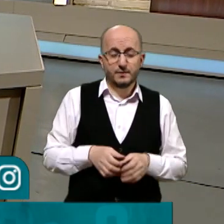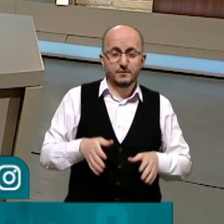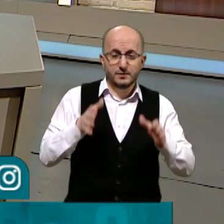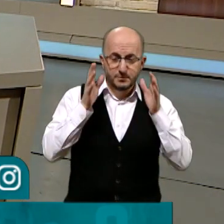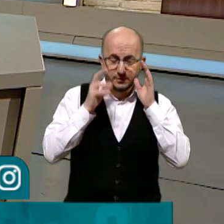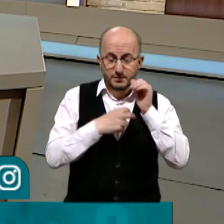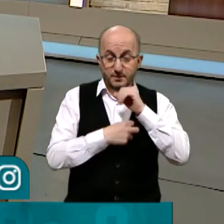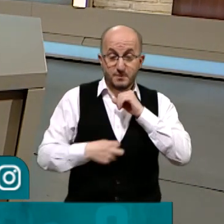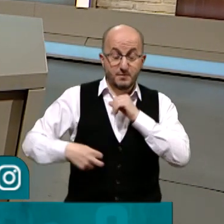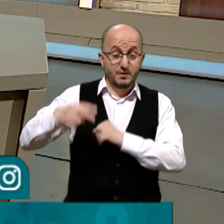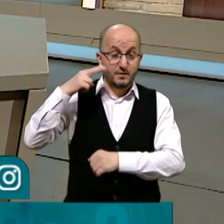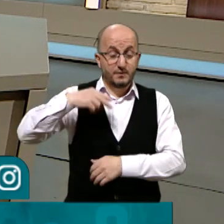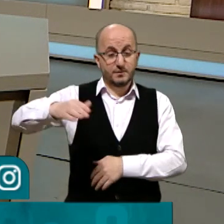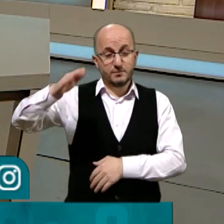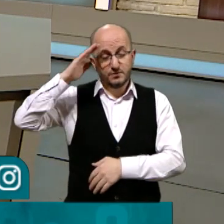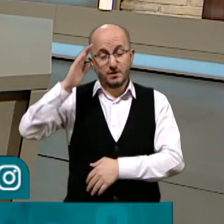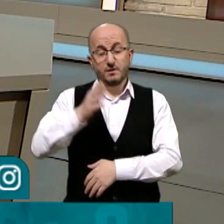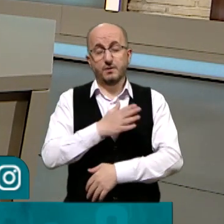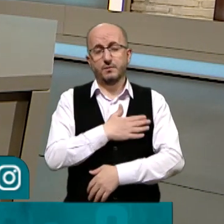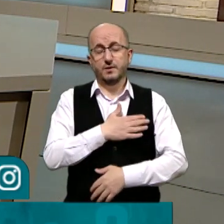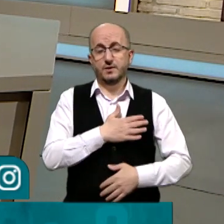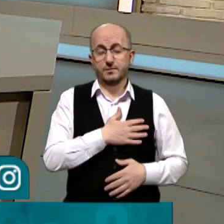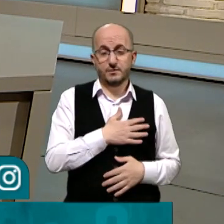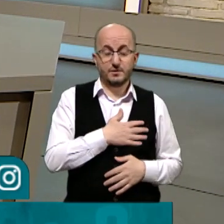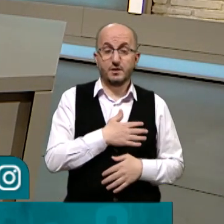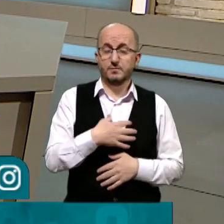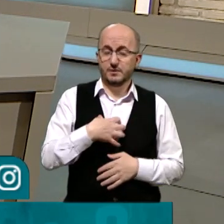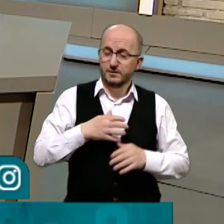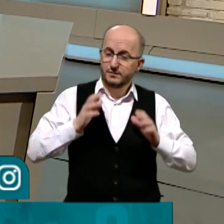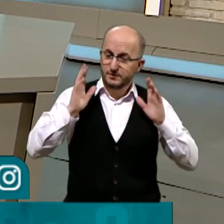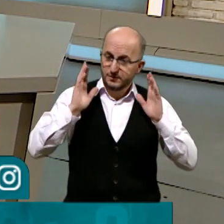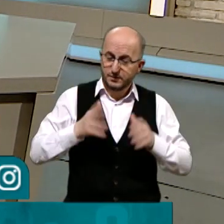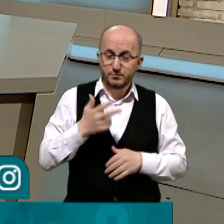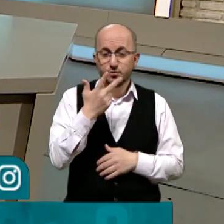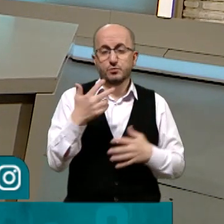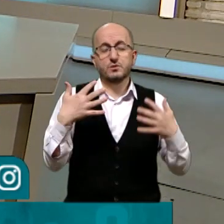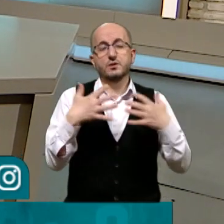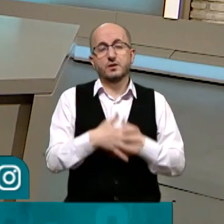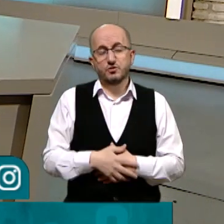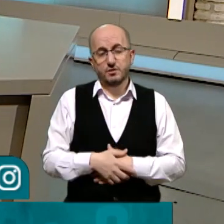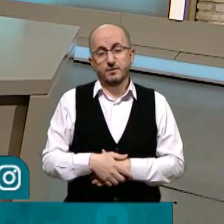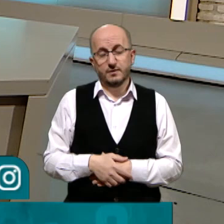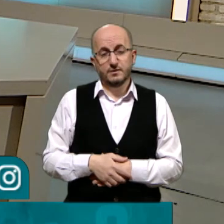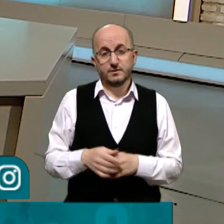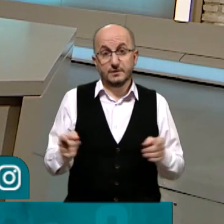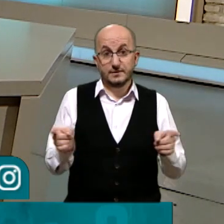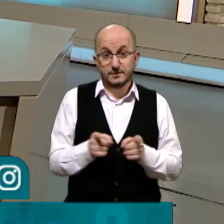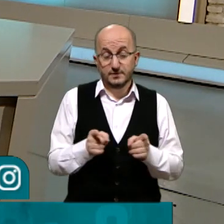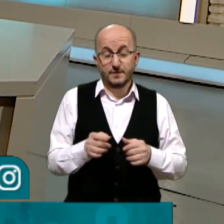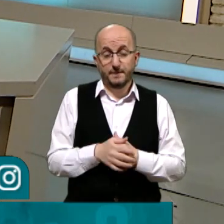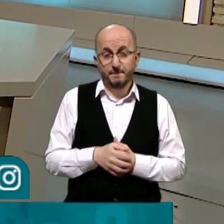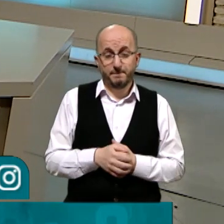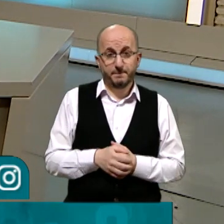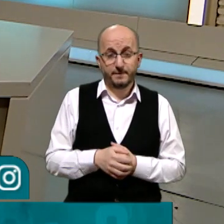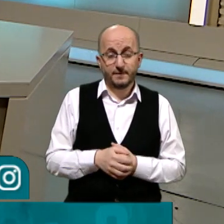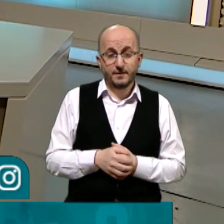Peygamber aleyhissalâtu vesselâm Efendimiz Teravih namazını bizzat kılmış 3 gecede üç gecede kısa dediğin için hemen